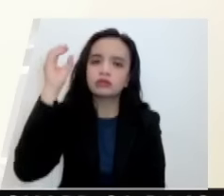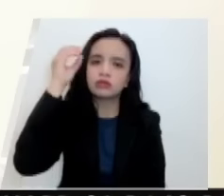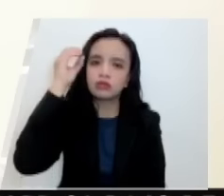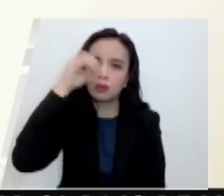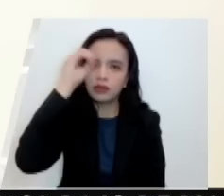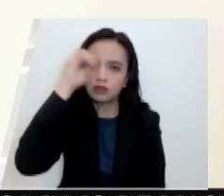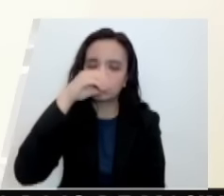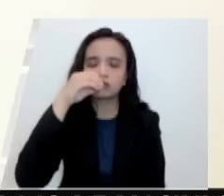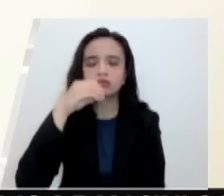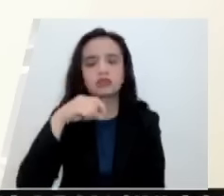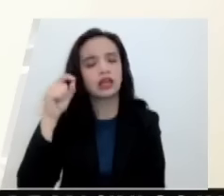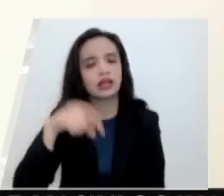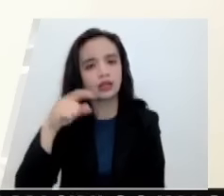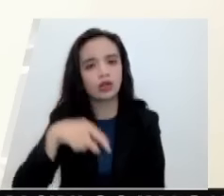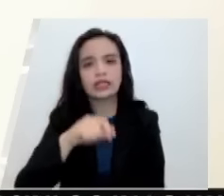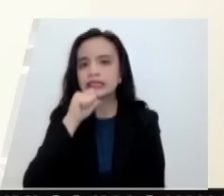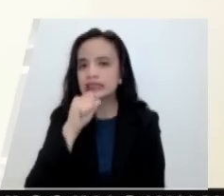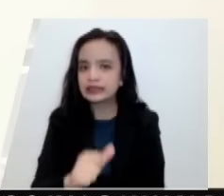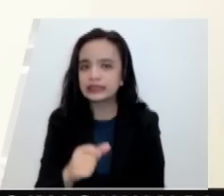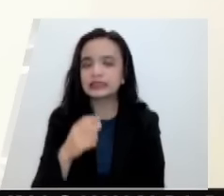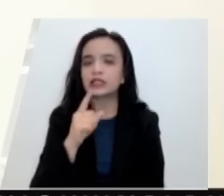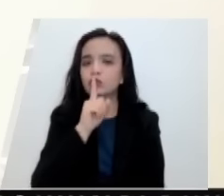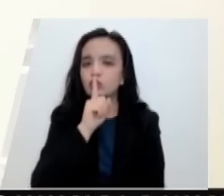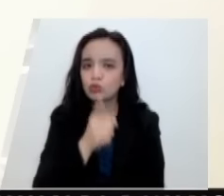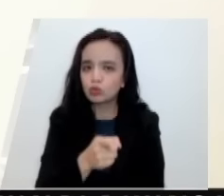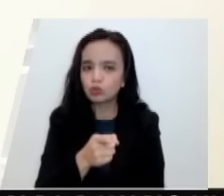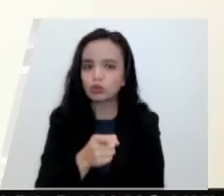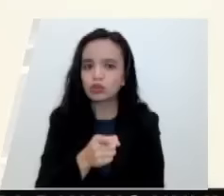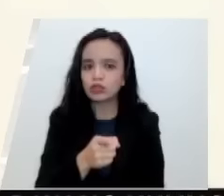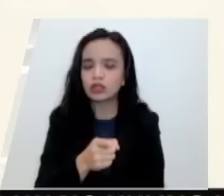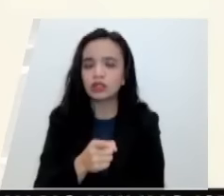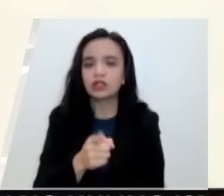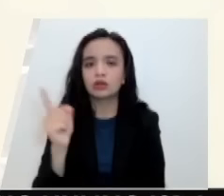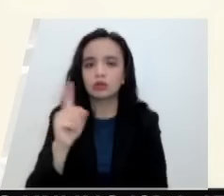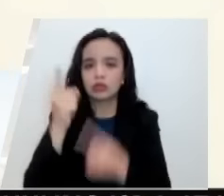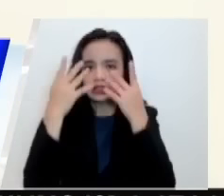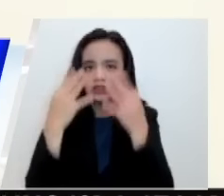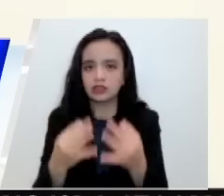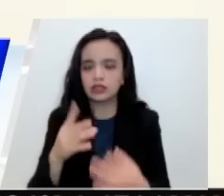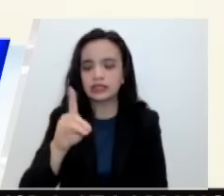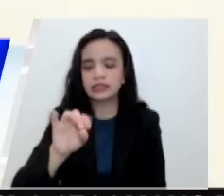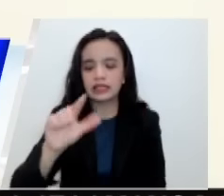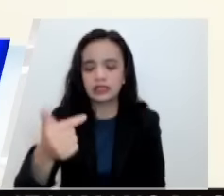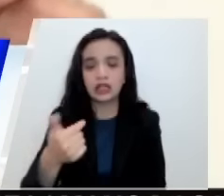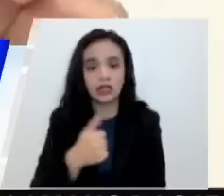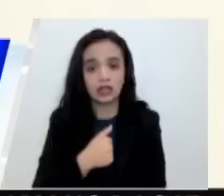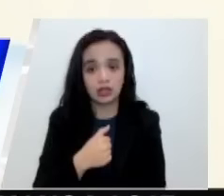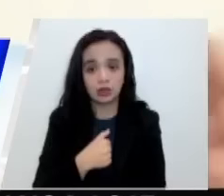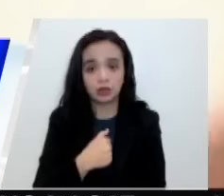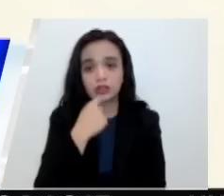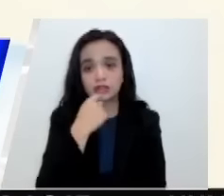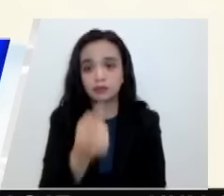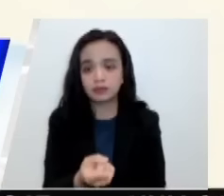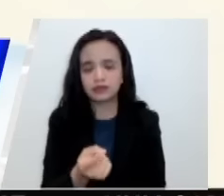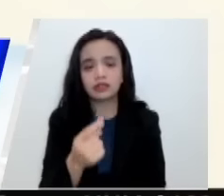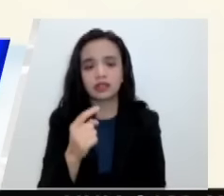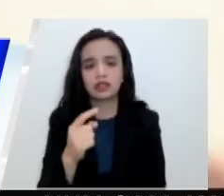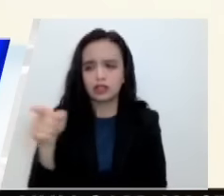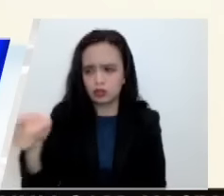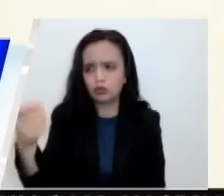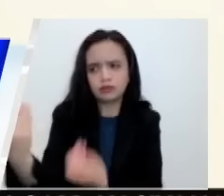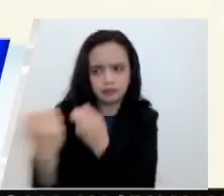ang official na stand o posisyon ng DILG. Sinabi ko kay Yusek Balmusina, mag-explain ka sa akin,